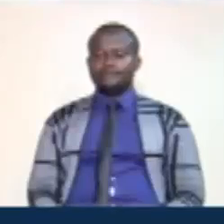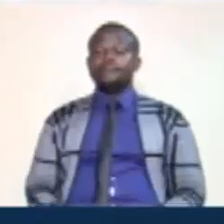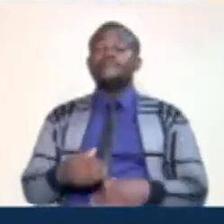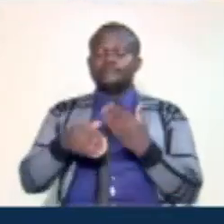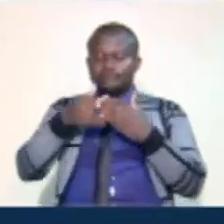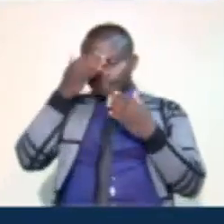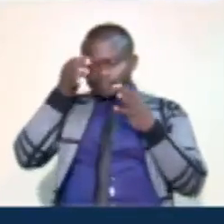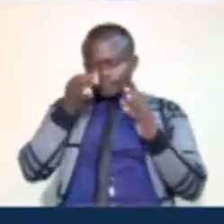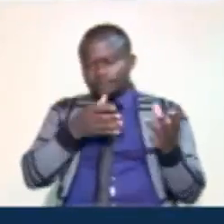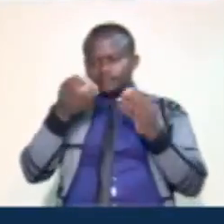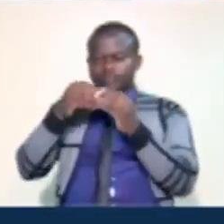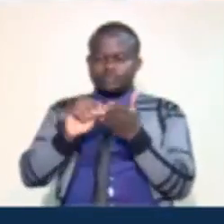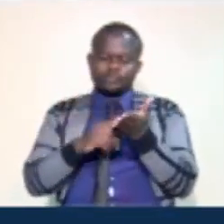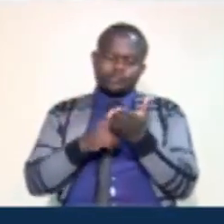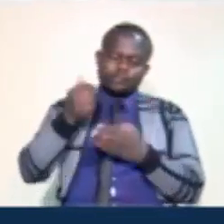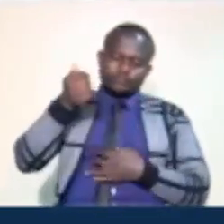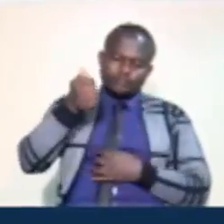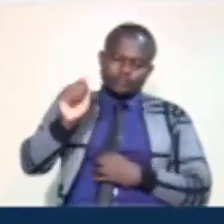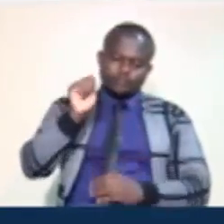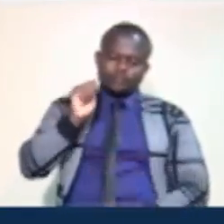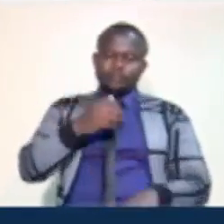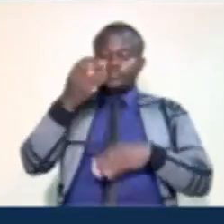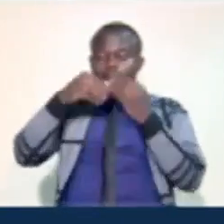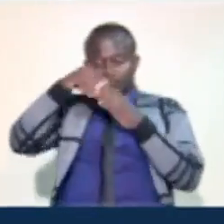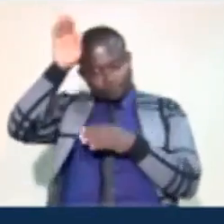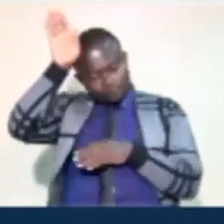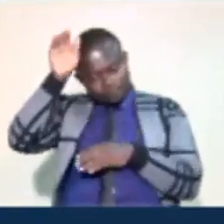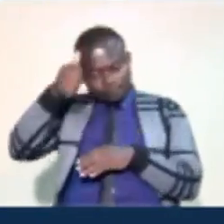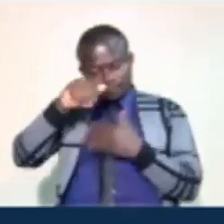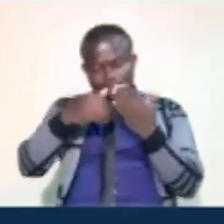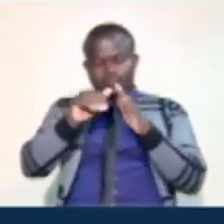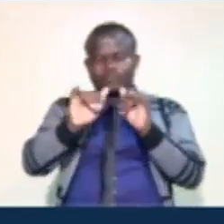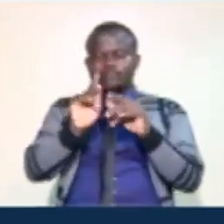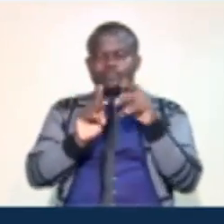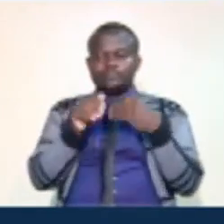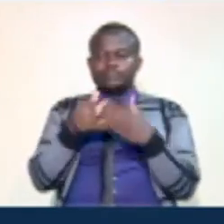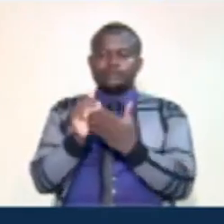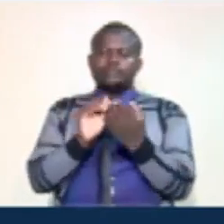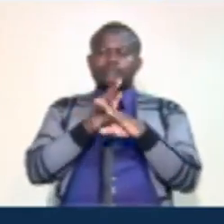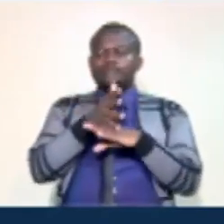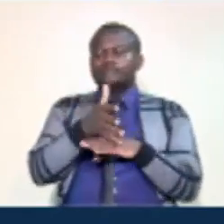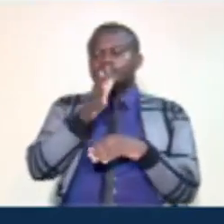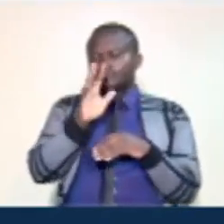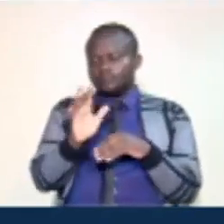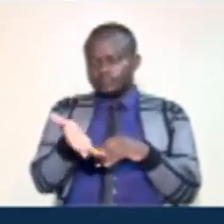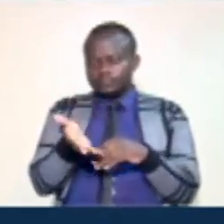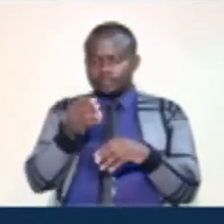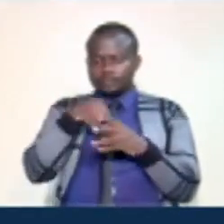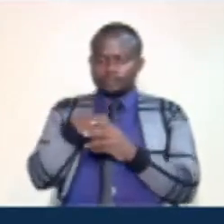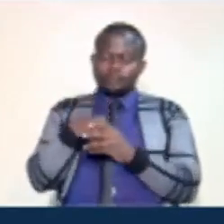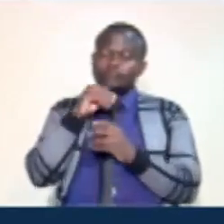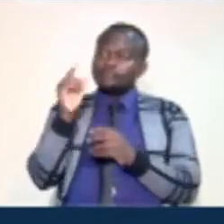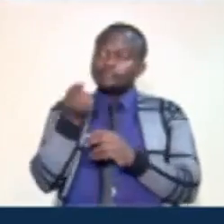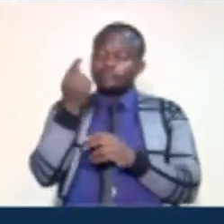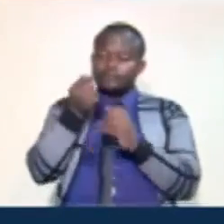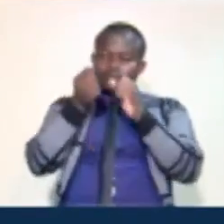gutwara abazungu babo bagatwara imbwa zabo, ariko bagasiga abantu barenga 5,000 barimo hano, ntibagire